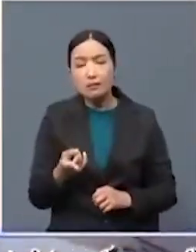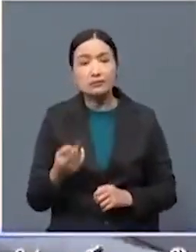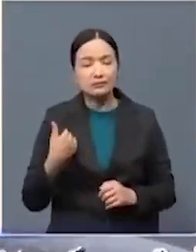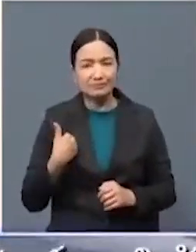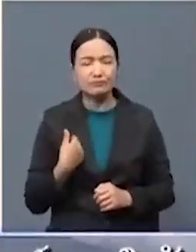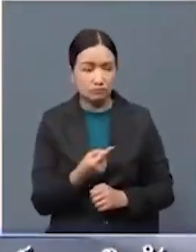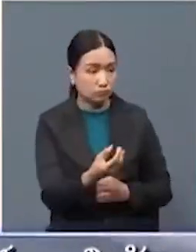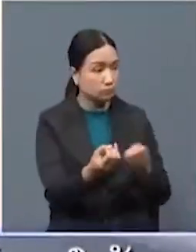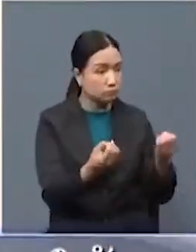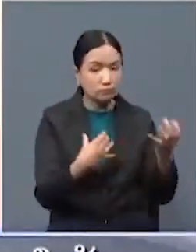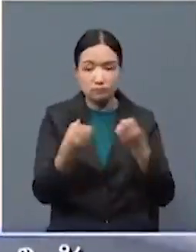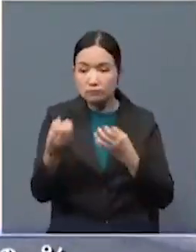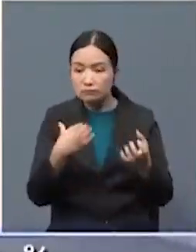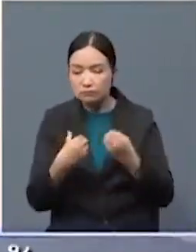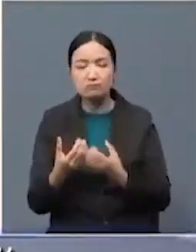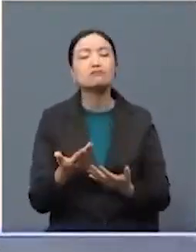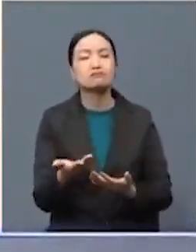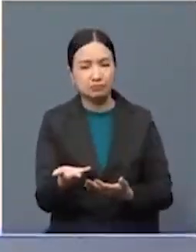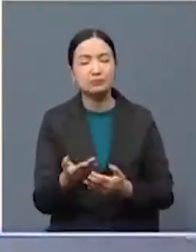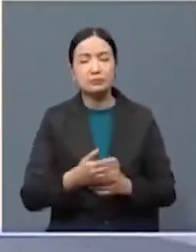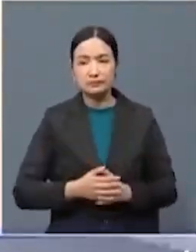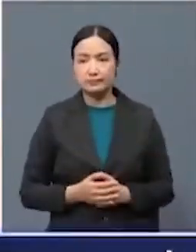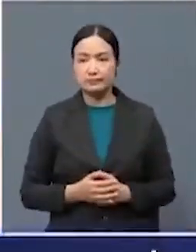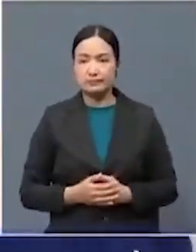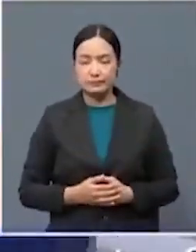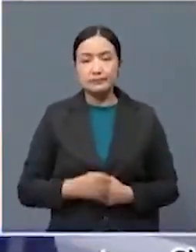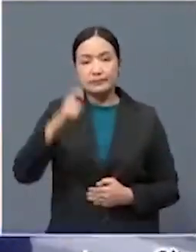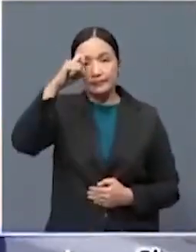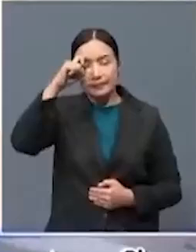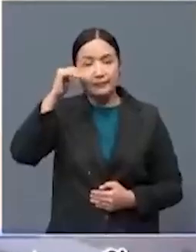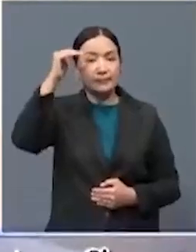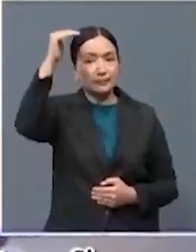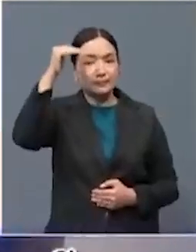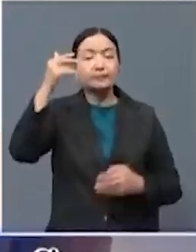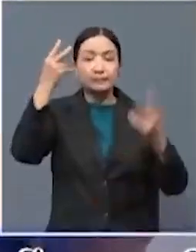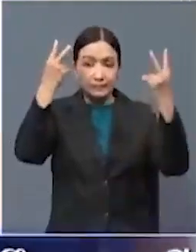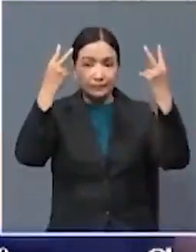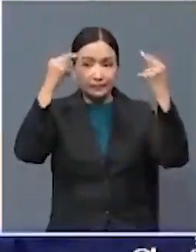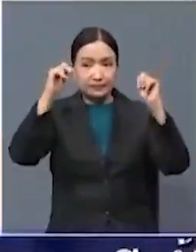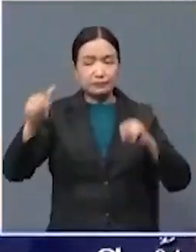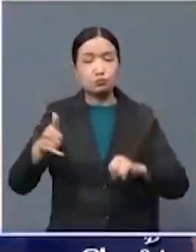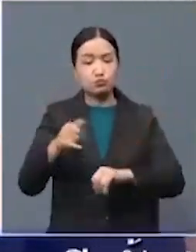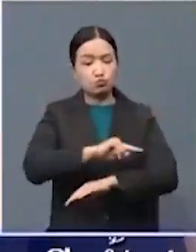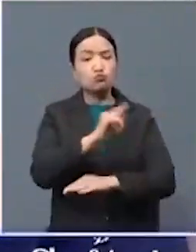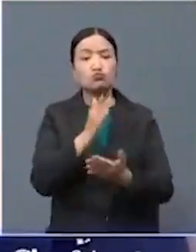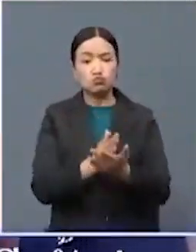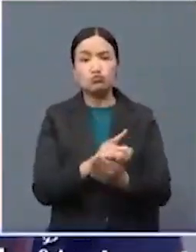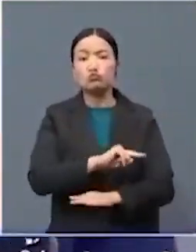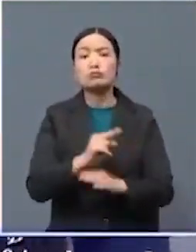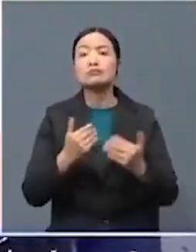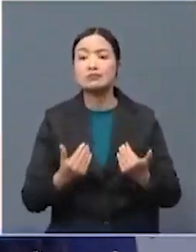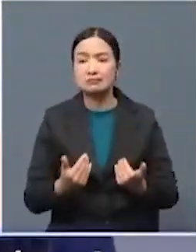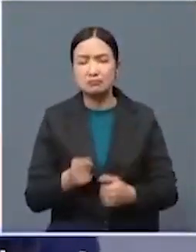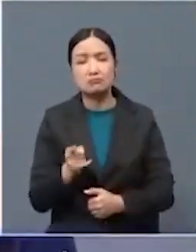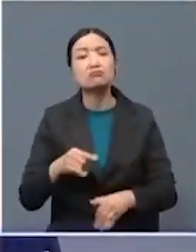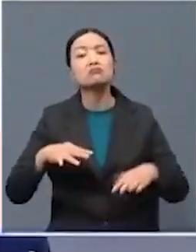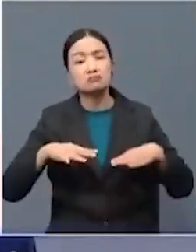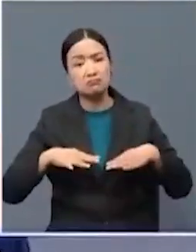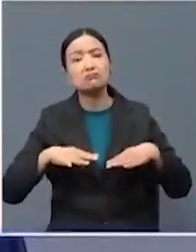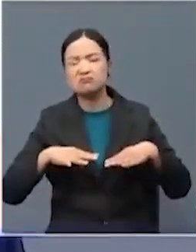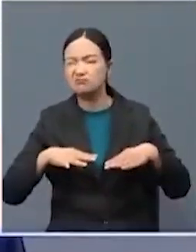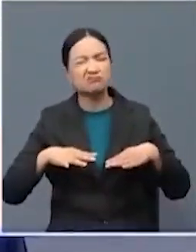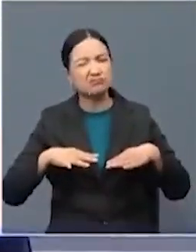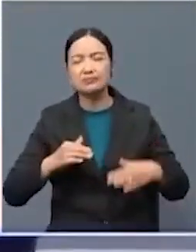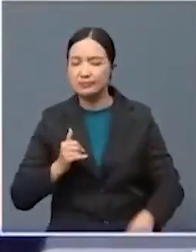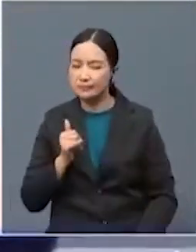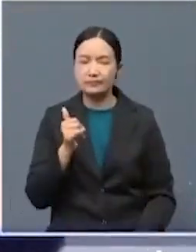บ้างไปรับฟังเสียงของประชาชนในพื้นที่ค่ะโดยนายเศรษฐาทวีศิลป์นายกรัฐมนตรีค่ะนี่แหละค่ะใช้วันหยุดแบบนี้ซึ่งจริงๆน่าจะได้พักผ่อนแต่